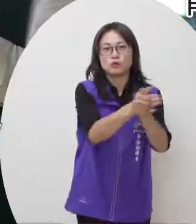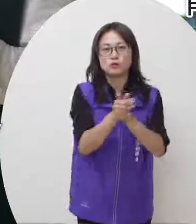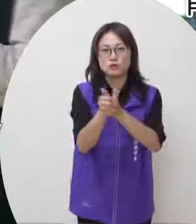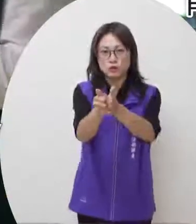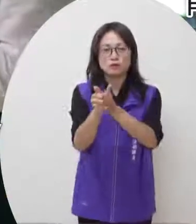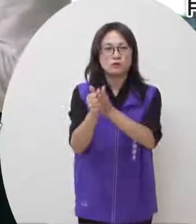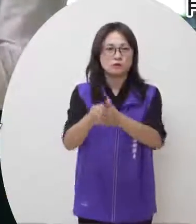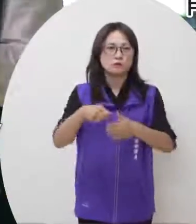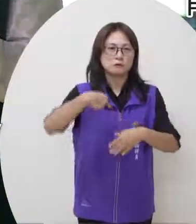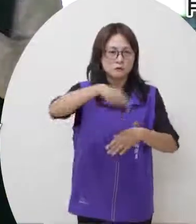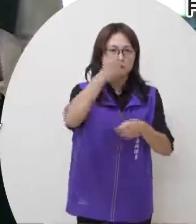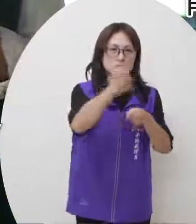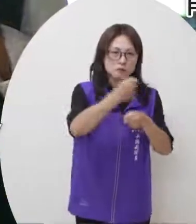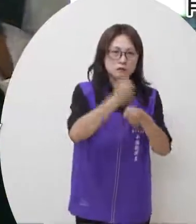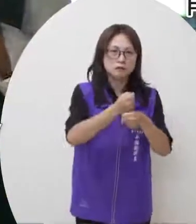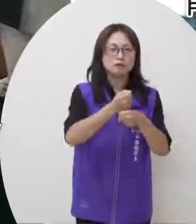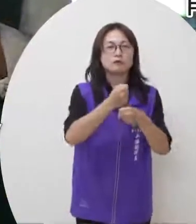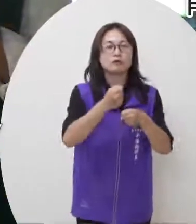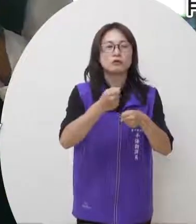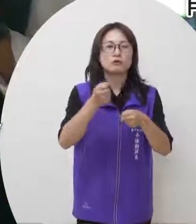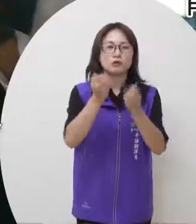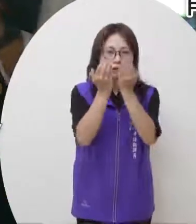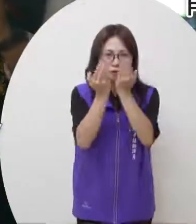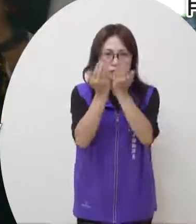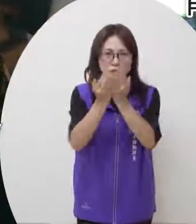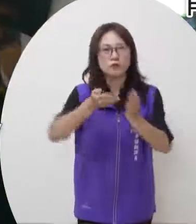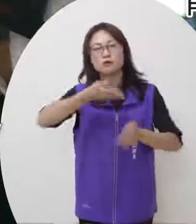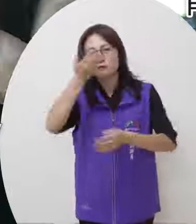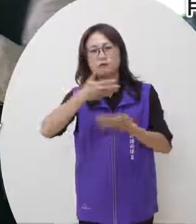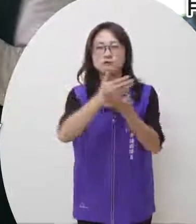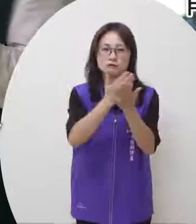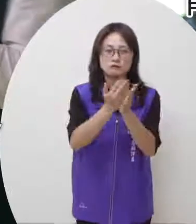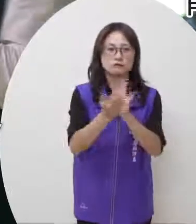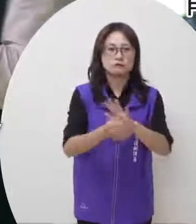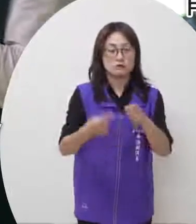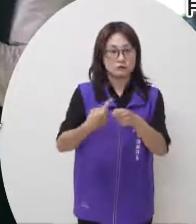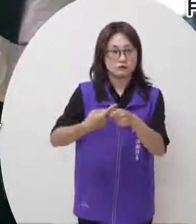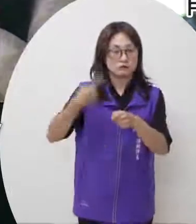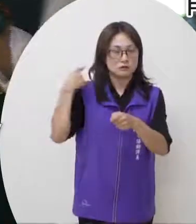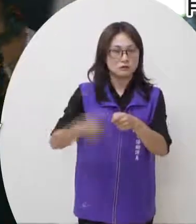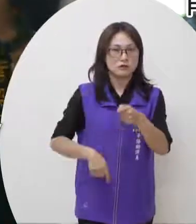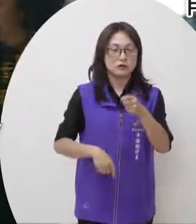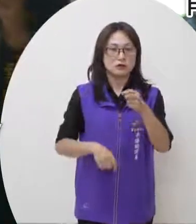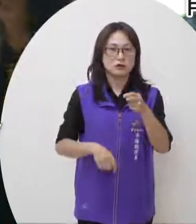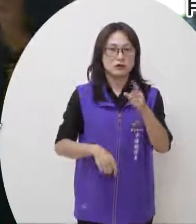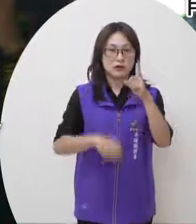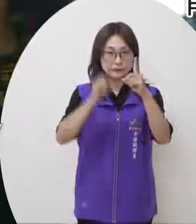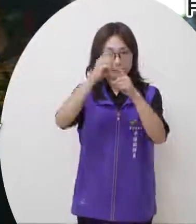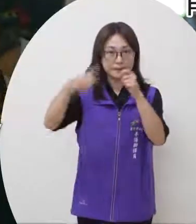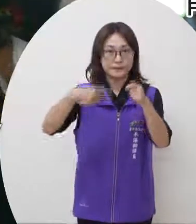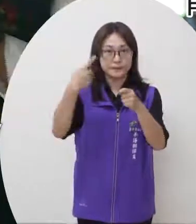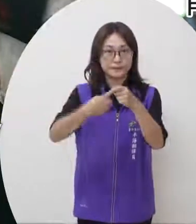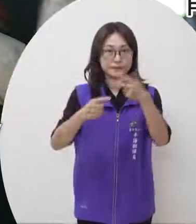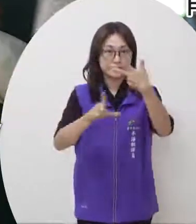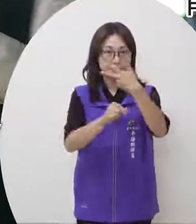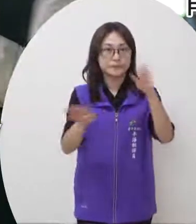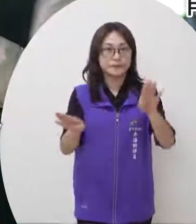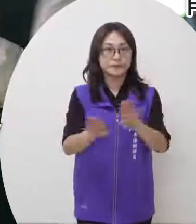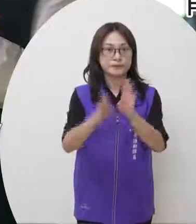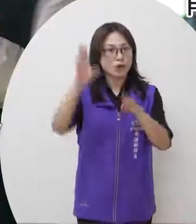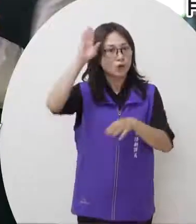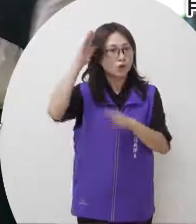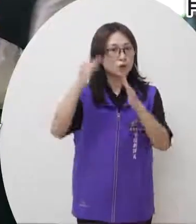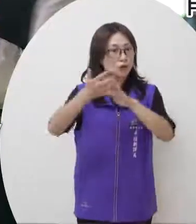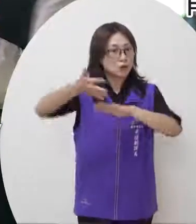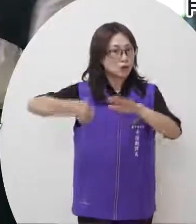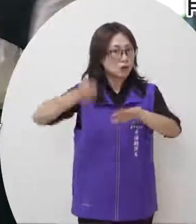学、工作、旅游等等。那过去在从100年的这个7月开始，我们开始胡市长时代开始